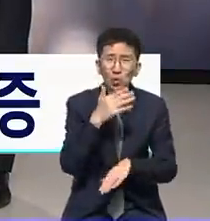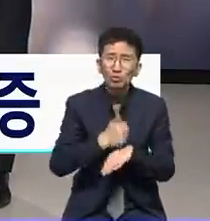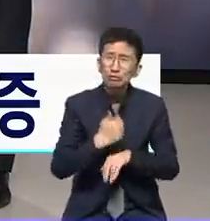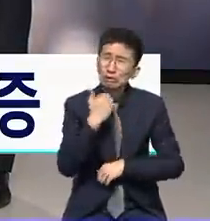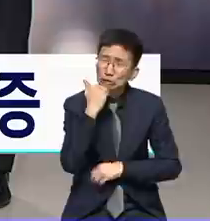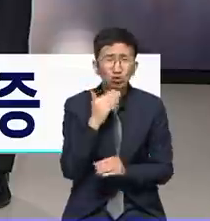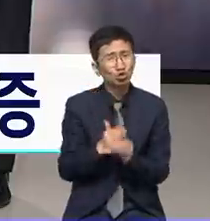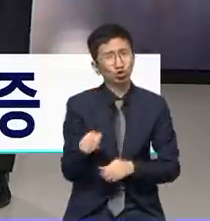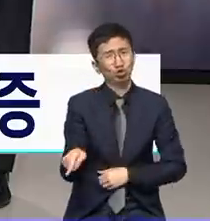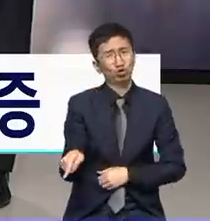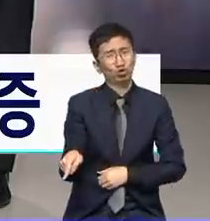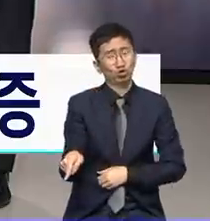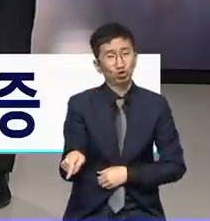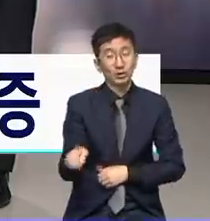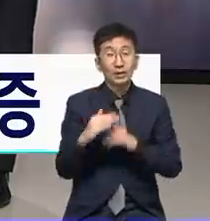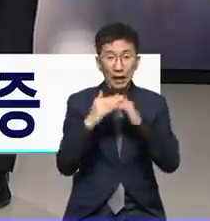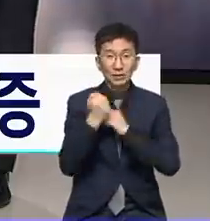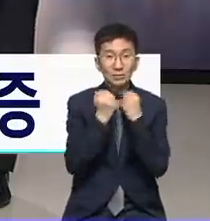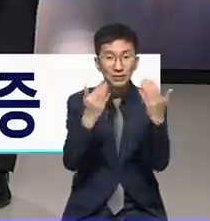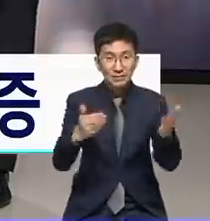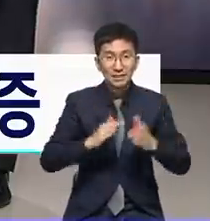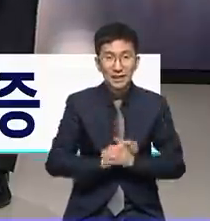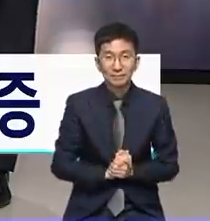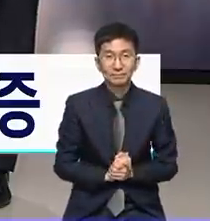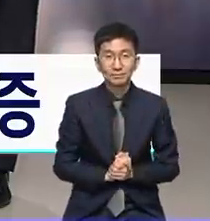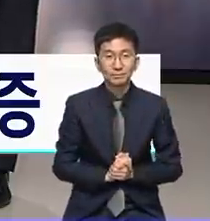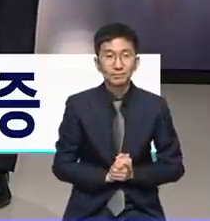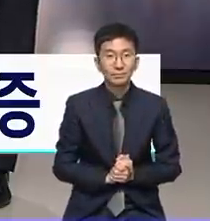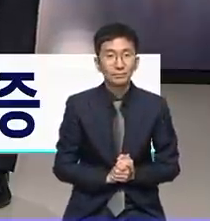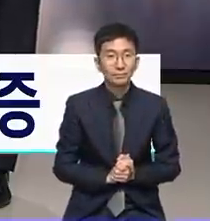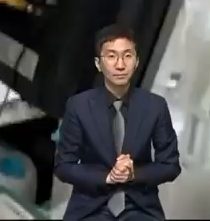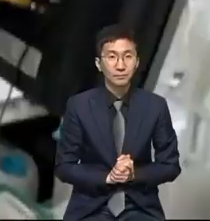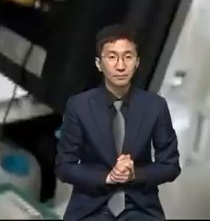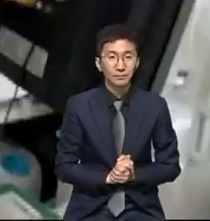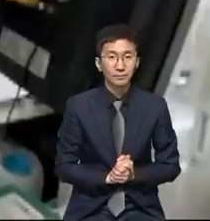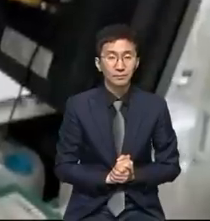실정입니다. 조동찬 의학전문기자의 단독 보도입니다.